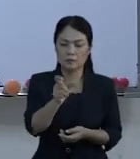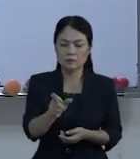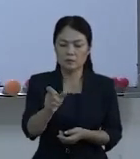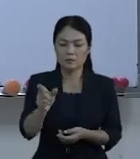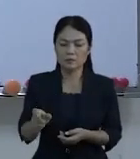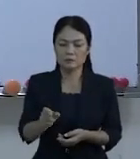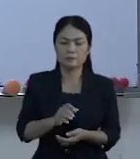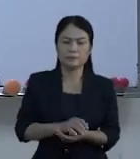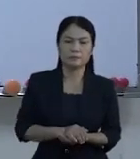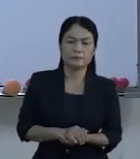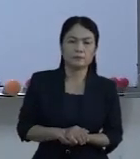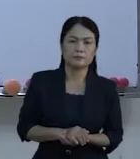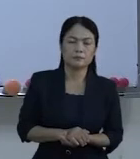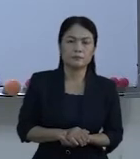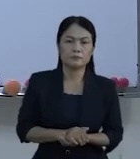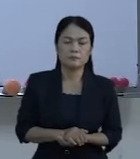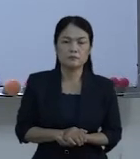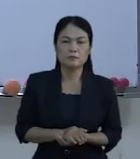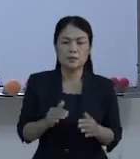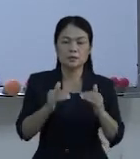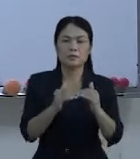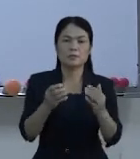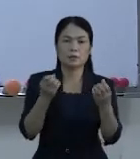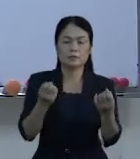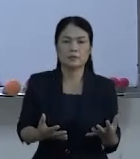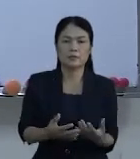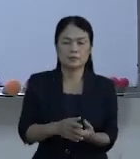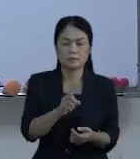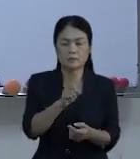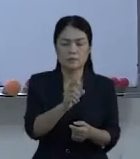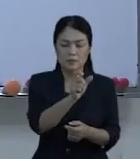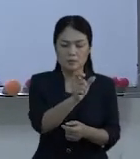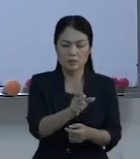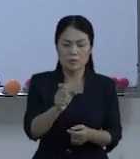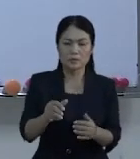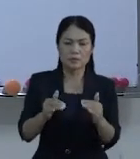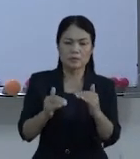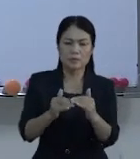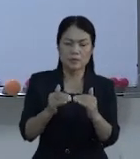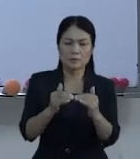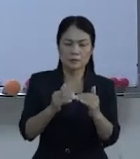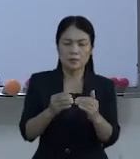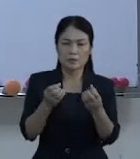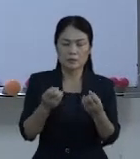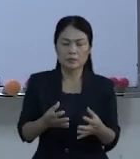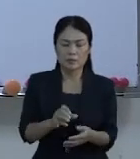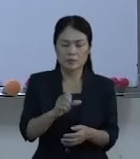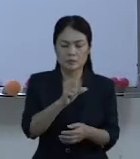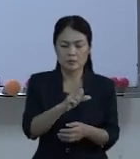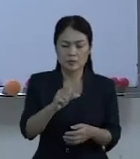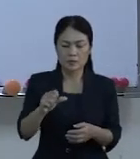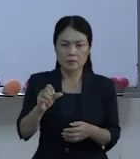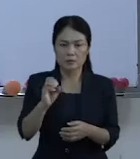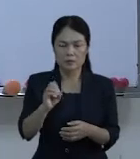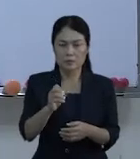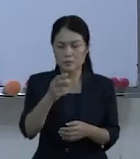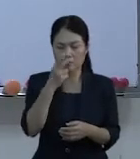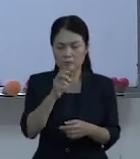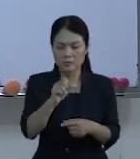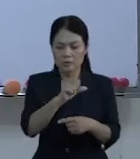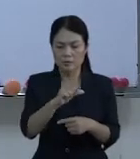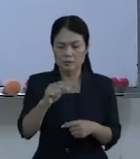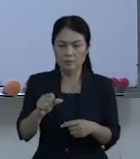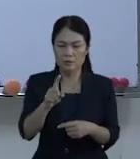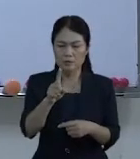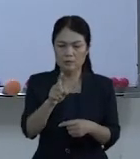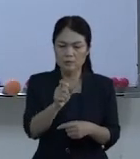và cứ sma phẩm mang tốn mua phẩm lo và bây giờ một cột trùng sáng dương tới cũng mướt tốn mờn chân